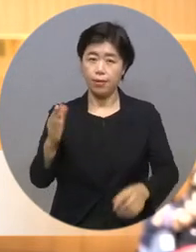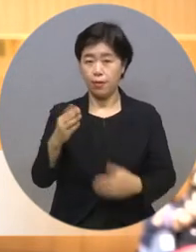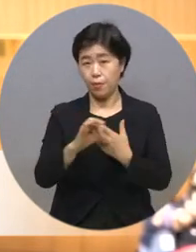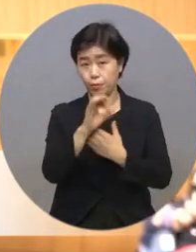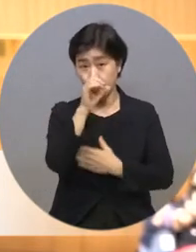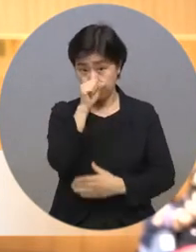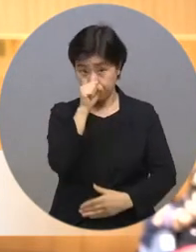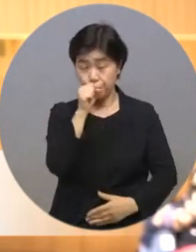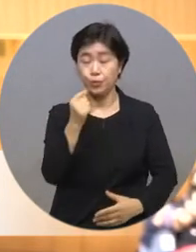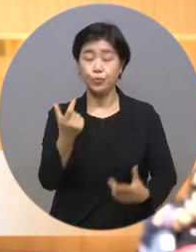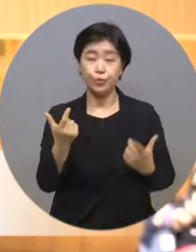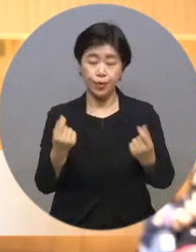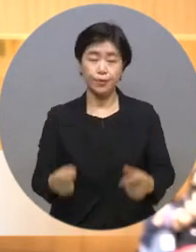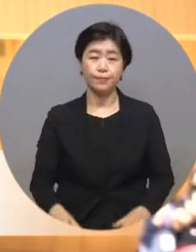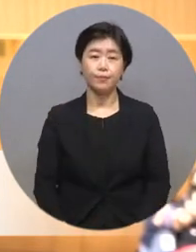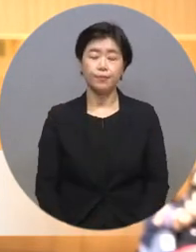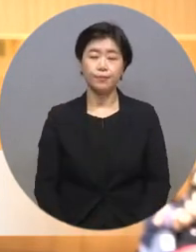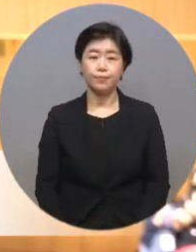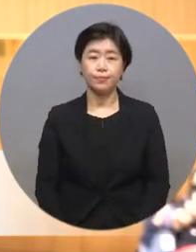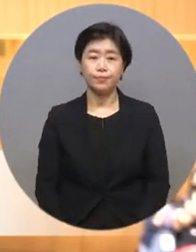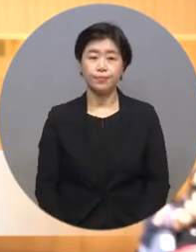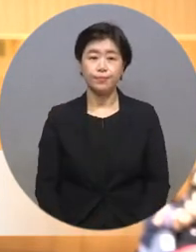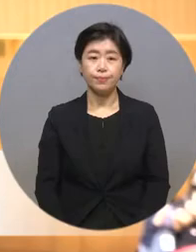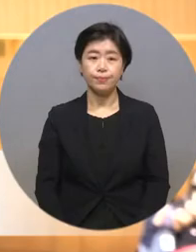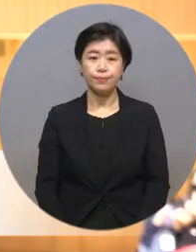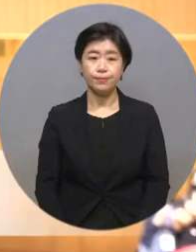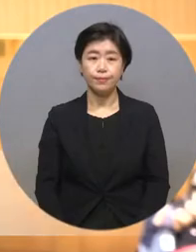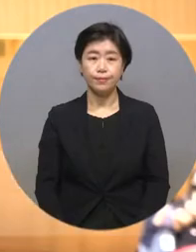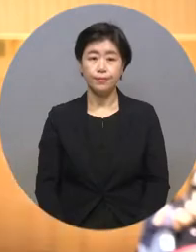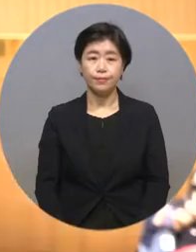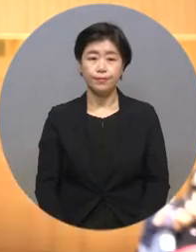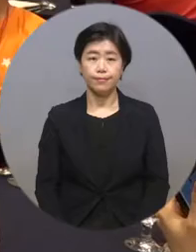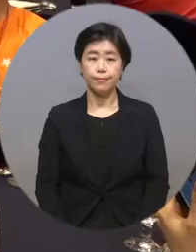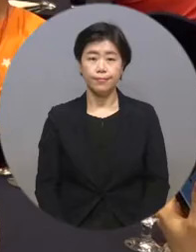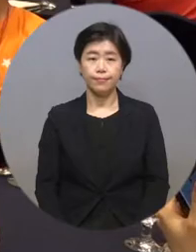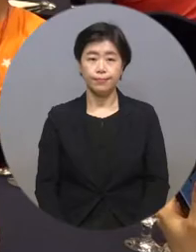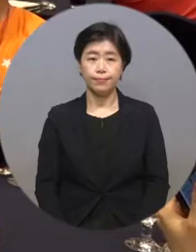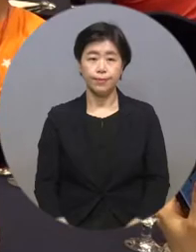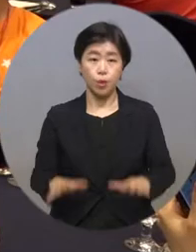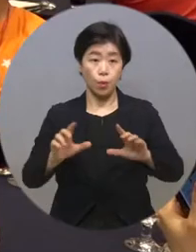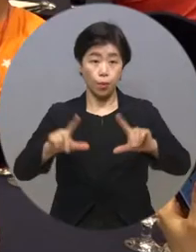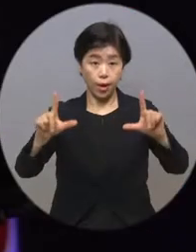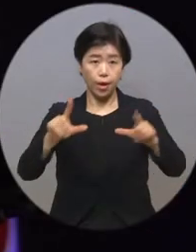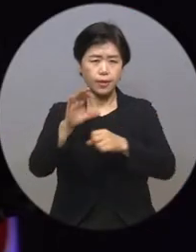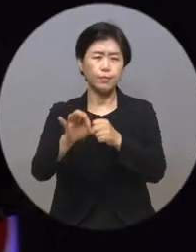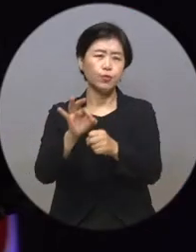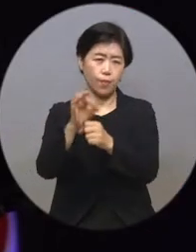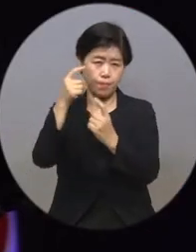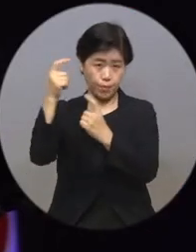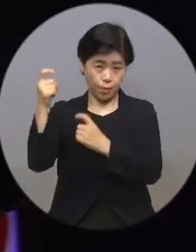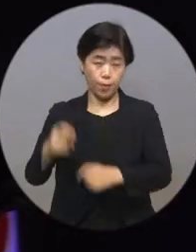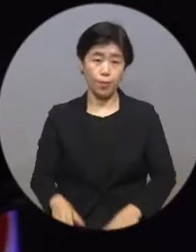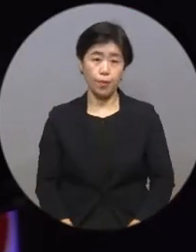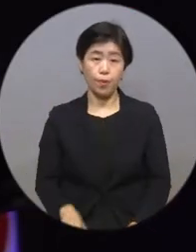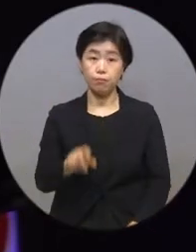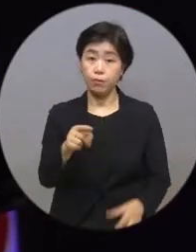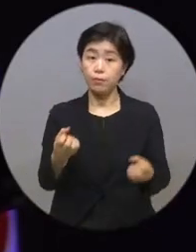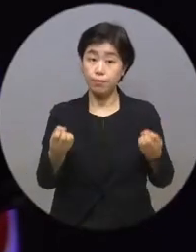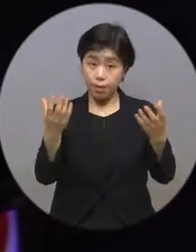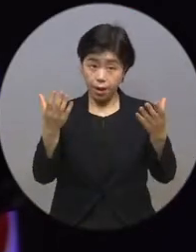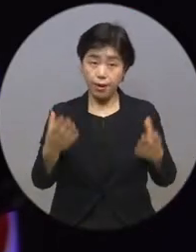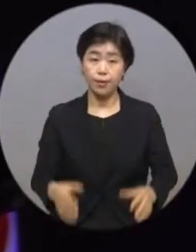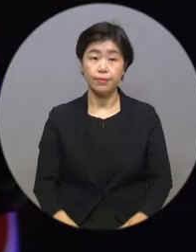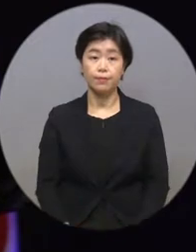나가는데도 도움이 됐으면 하는 그런 생각을 갖고 있습니다. 올해로 10주년을 맞이한 2022 국제 스페셜 뮤직 앤